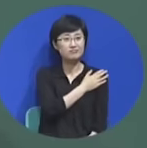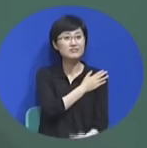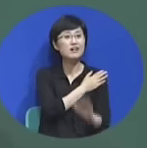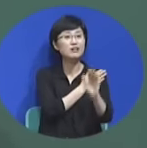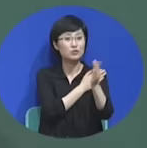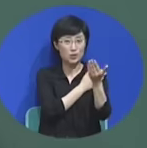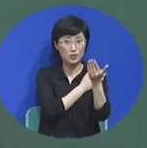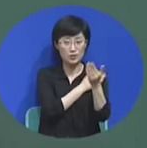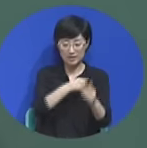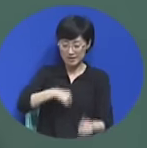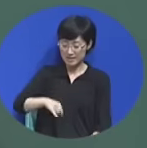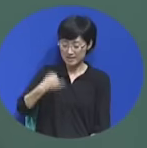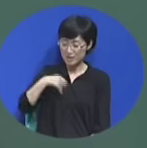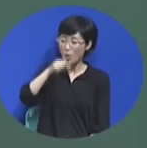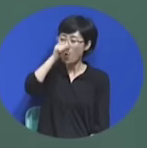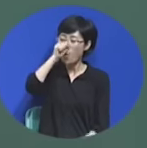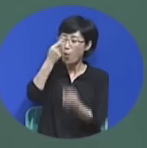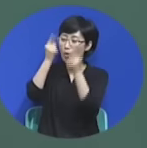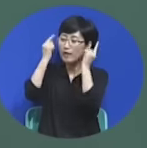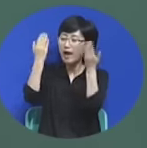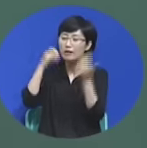比任何人赚钱赚得更多。 내 자녀들 좋은 학교 다 가고